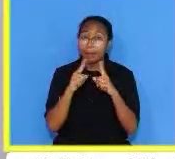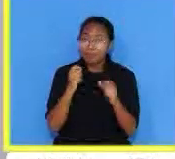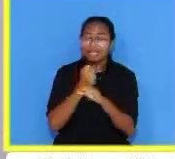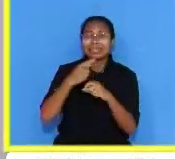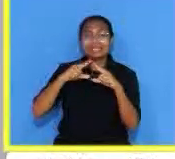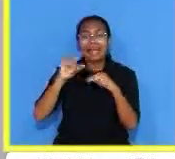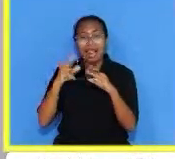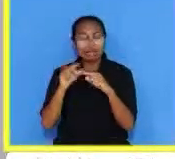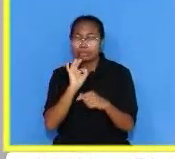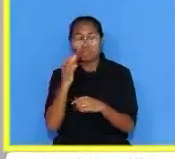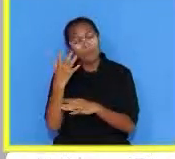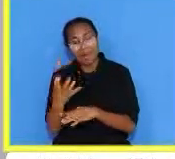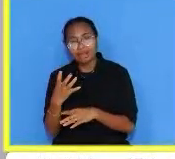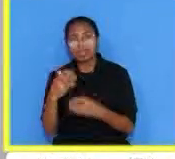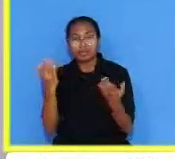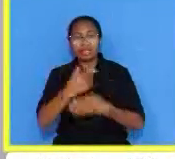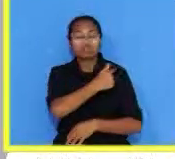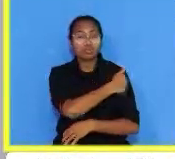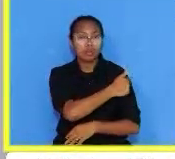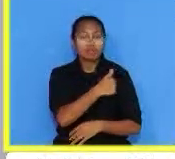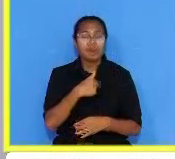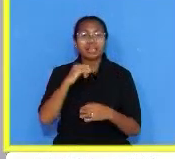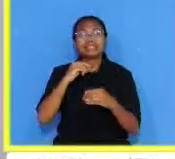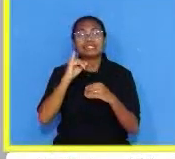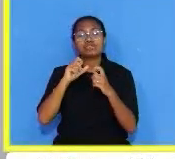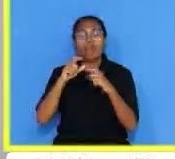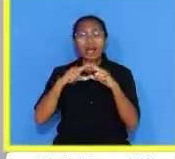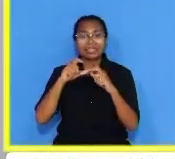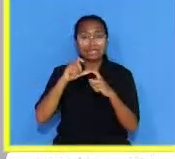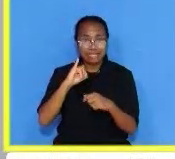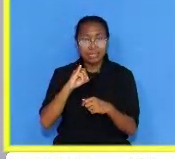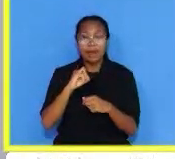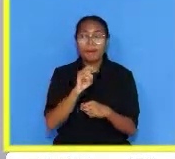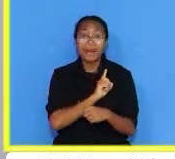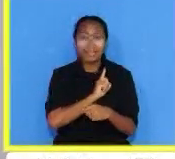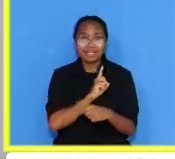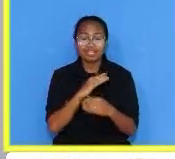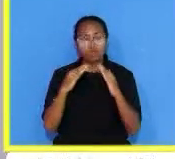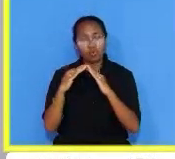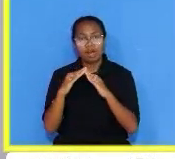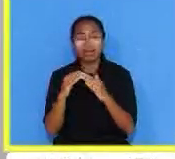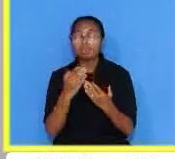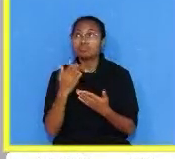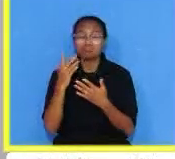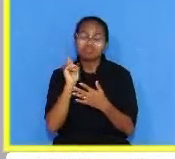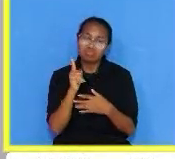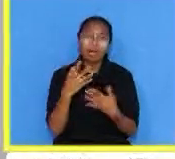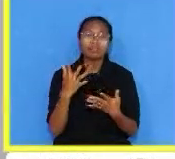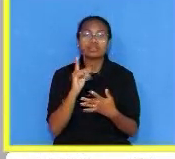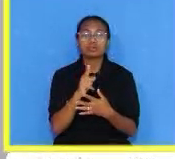oleh puskesmas untuk isolasi mandirinya di rumah, begitu. Dan puji Tuhan tidak